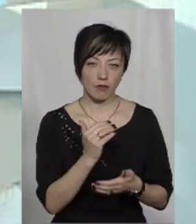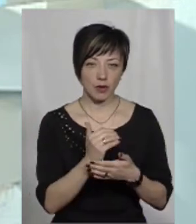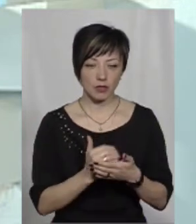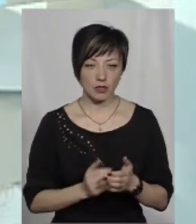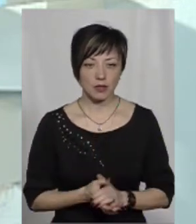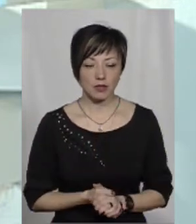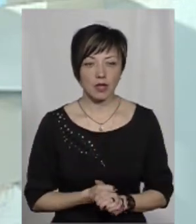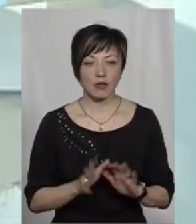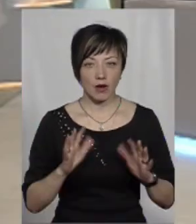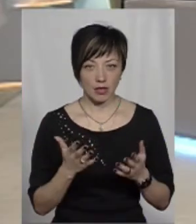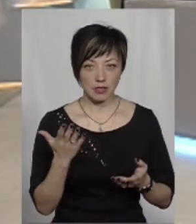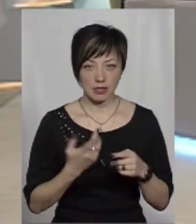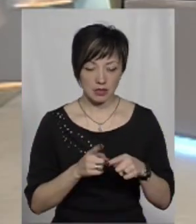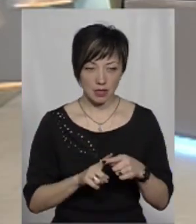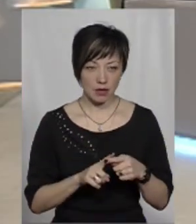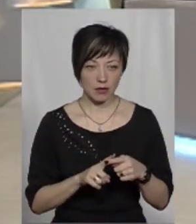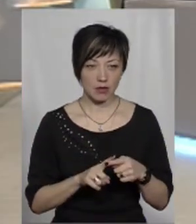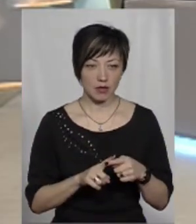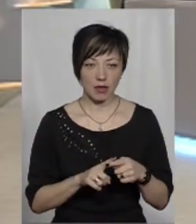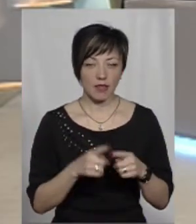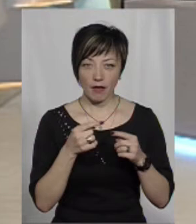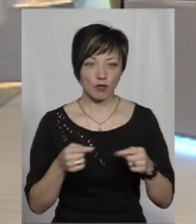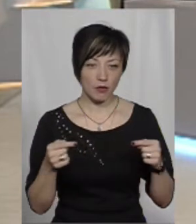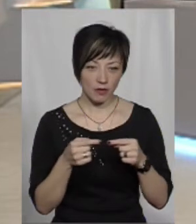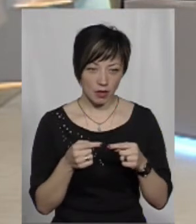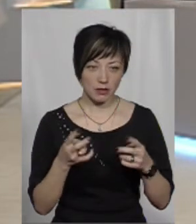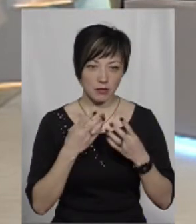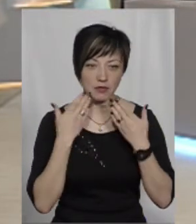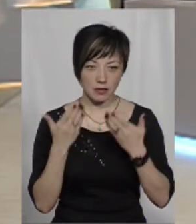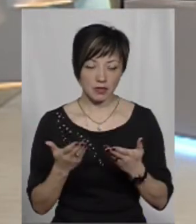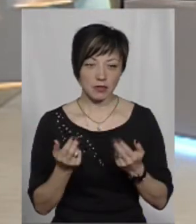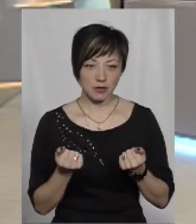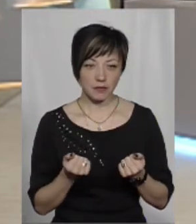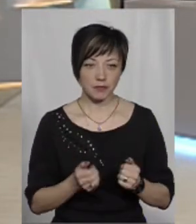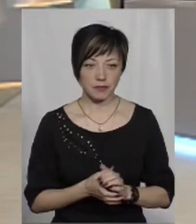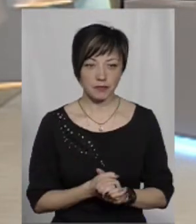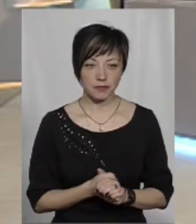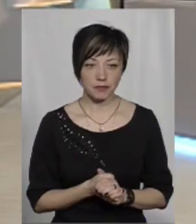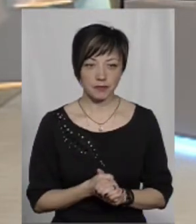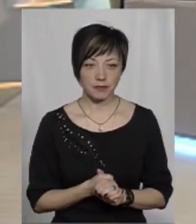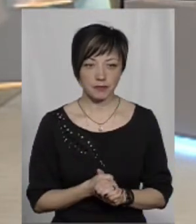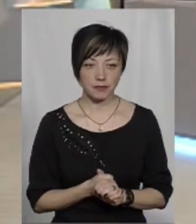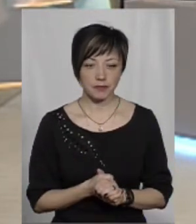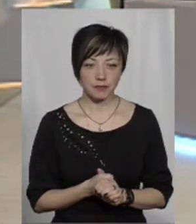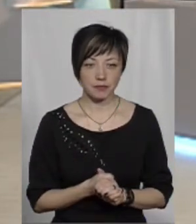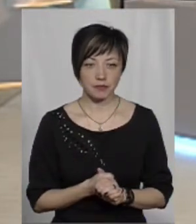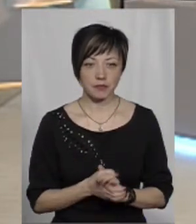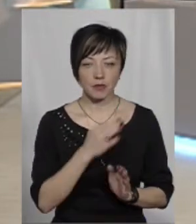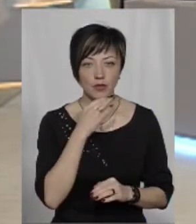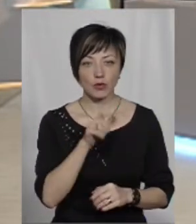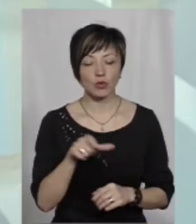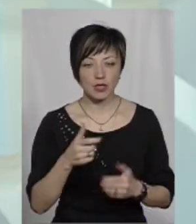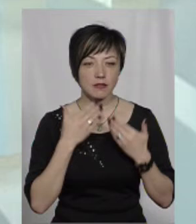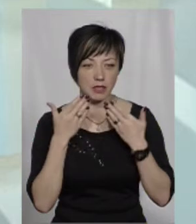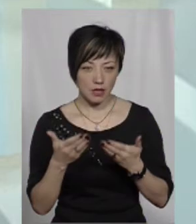мережі. І в разі, якщо це не відповідає, якщо, треба звертатися. Так, якщо не відповідає, дуже досить